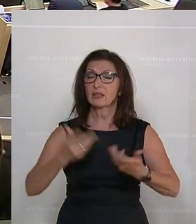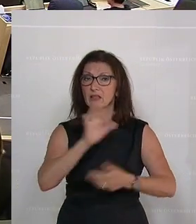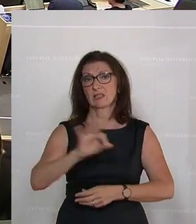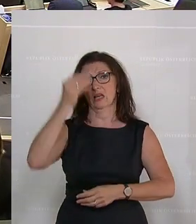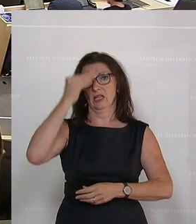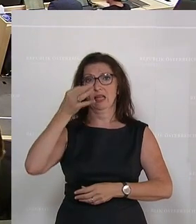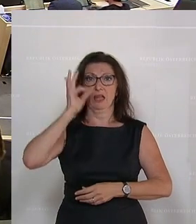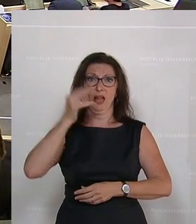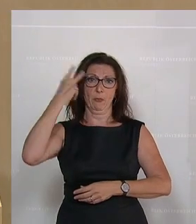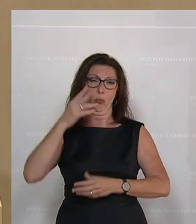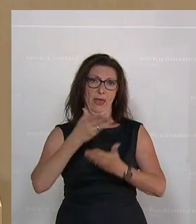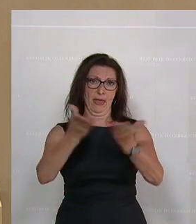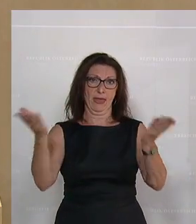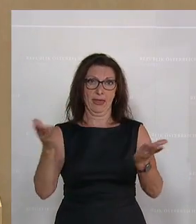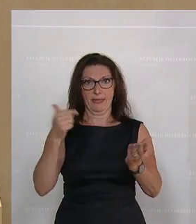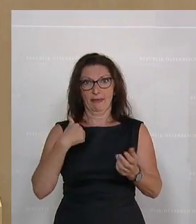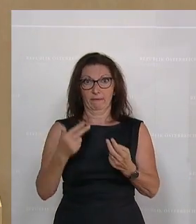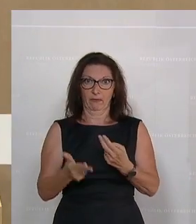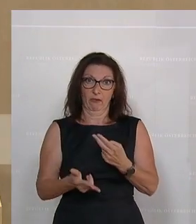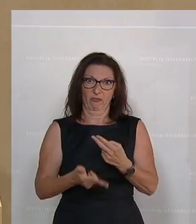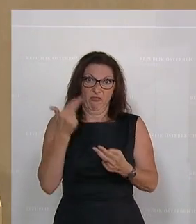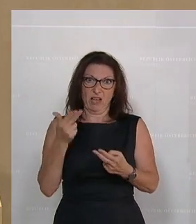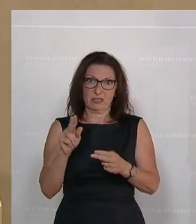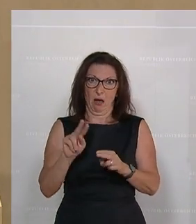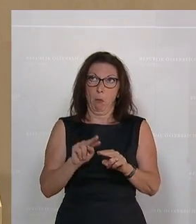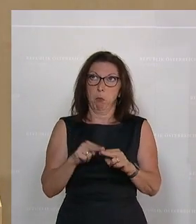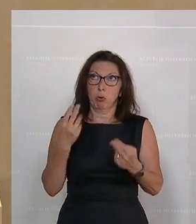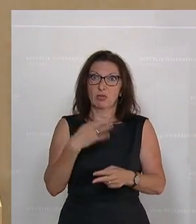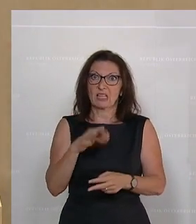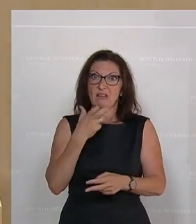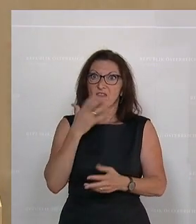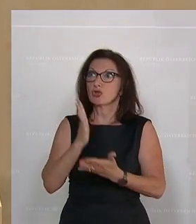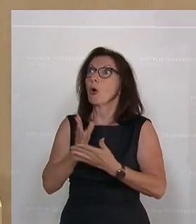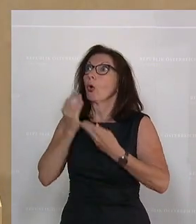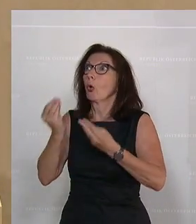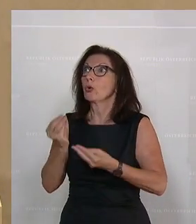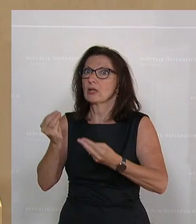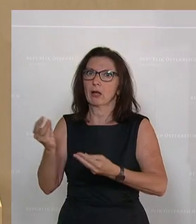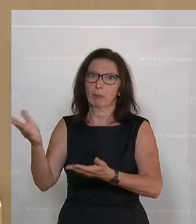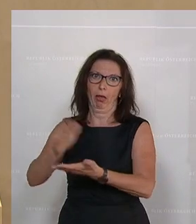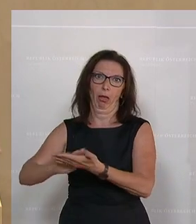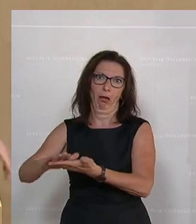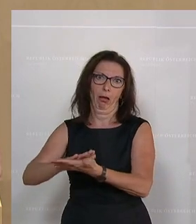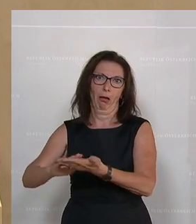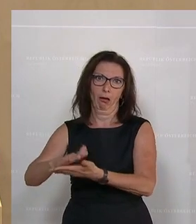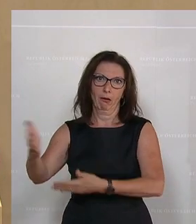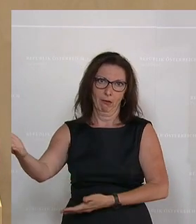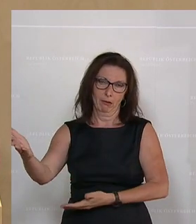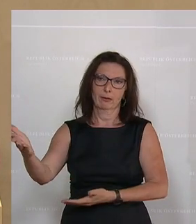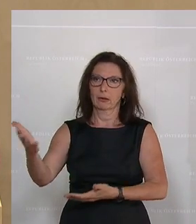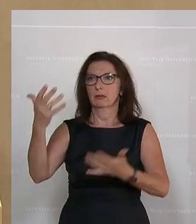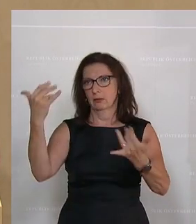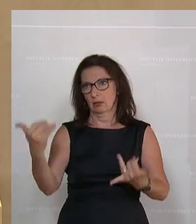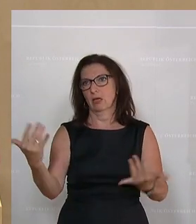herren und jetzt hätte ich beinahe dem bundeskanzler begrüßte er leider nicht da ist wie wir spätestens seit zwei minuten definitiv